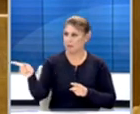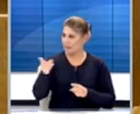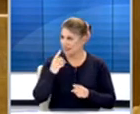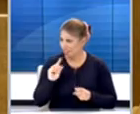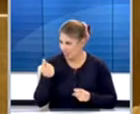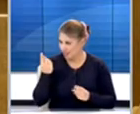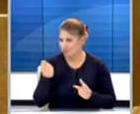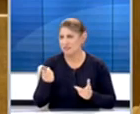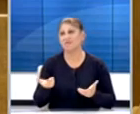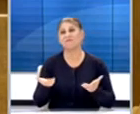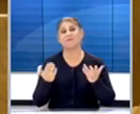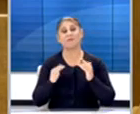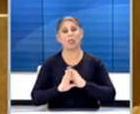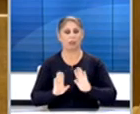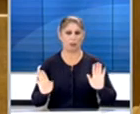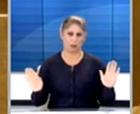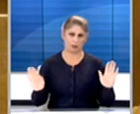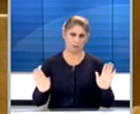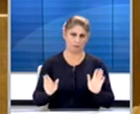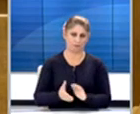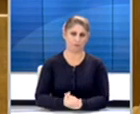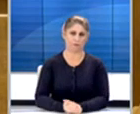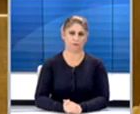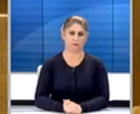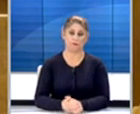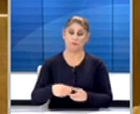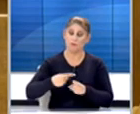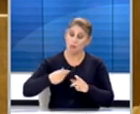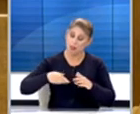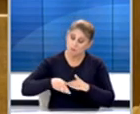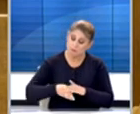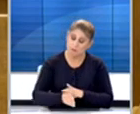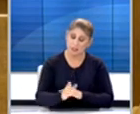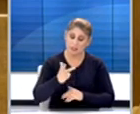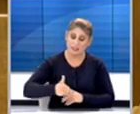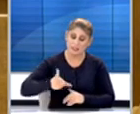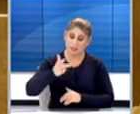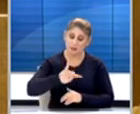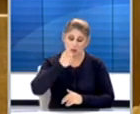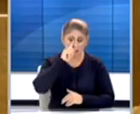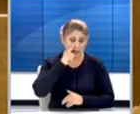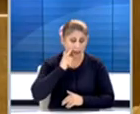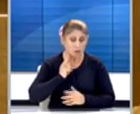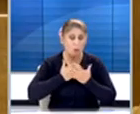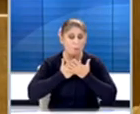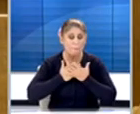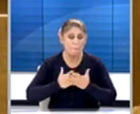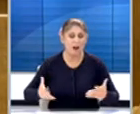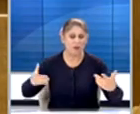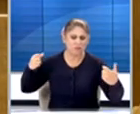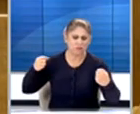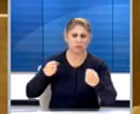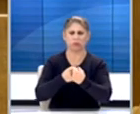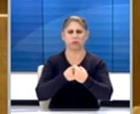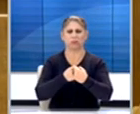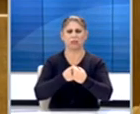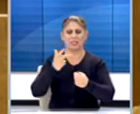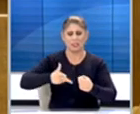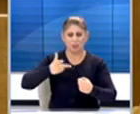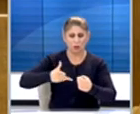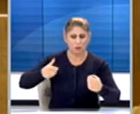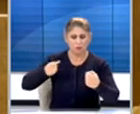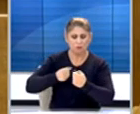δούμε. Η Ελλάδα βίωσε μια σιδηροδρομική τραγωδία, βίωσε το μεγαλύτερο δυστύχημα, το μεγαλύτερο